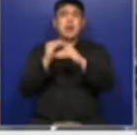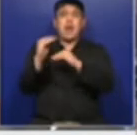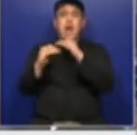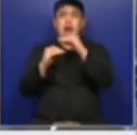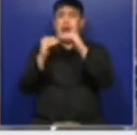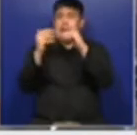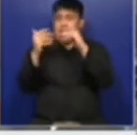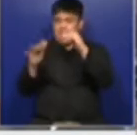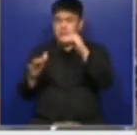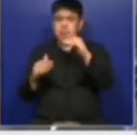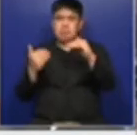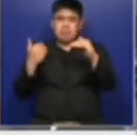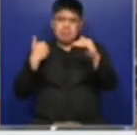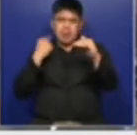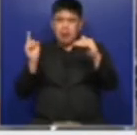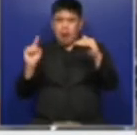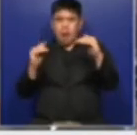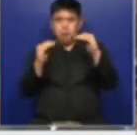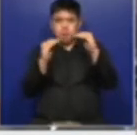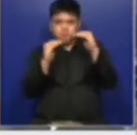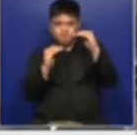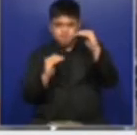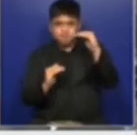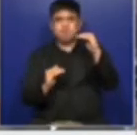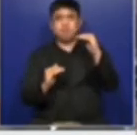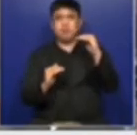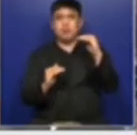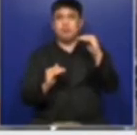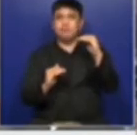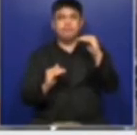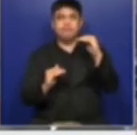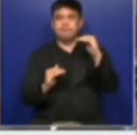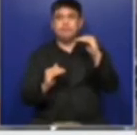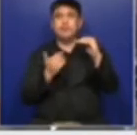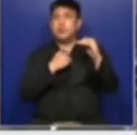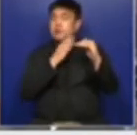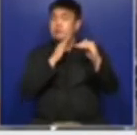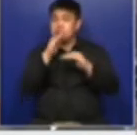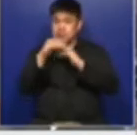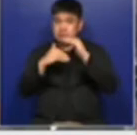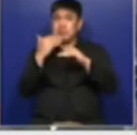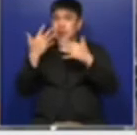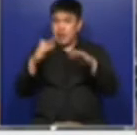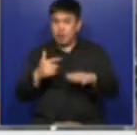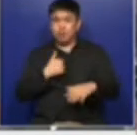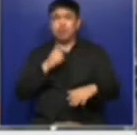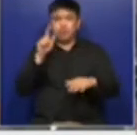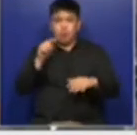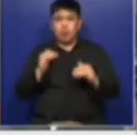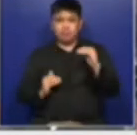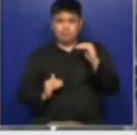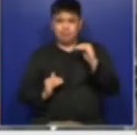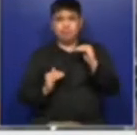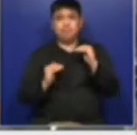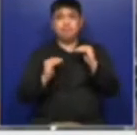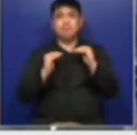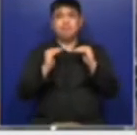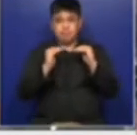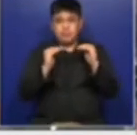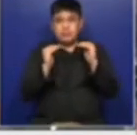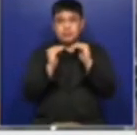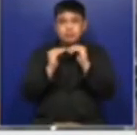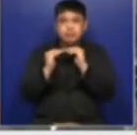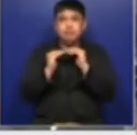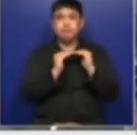นะครับนั้นแล้วการที่เราจะต้องมีดุลยภาพในการพัฒนาประเทศในทุกมิติของการแข่งขันซึ่งก็มีความสำคัญ